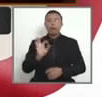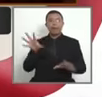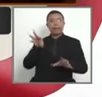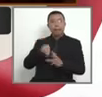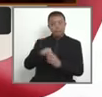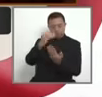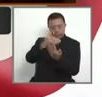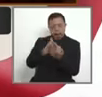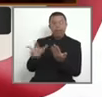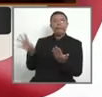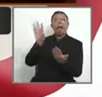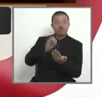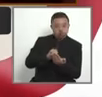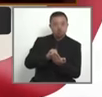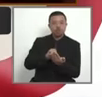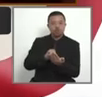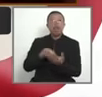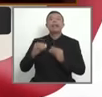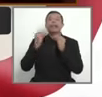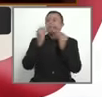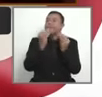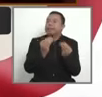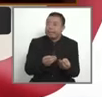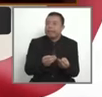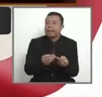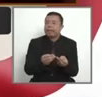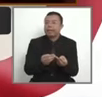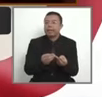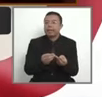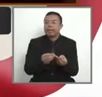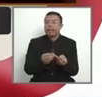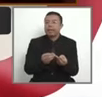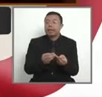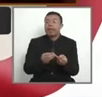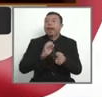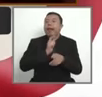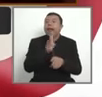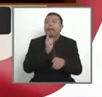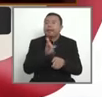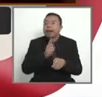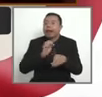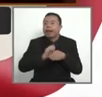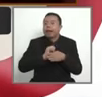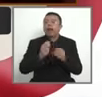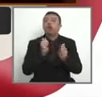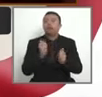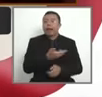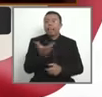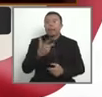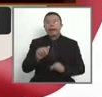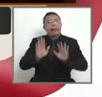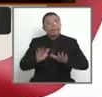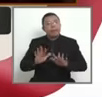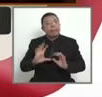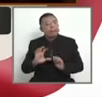Bang Refli Bang Refli tadi menarik jawaban Pak Anis adalah bantuan untuk si penerima bukan bantuan untuk